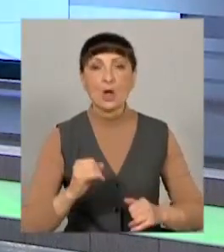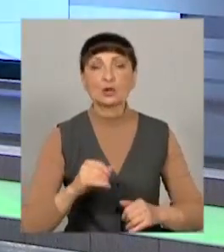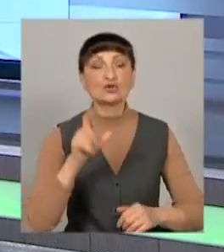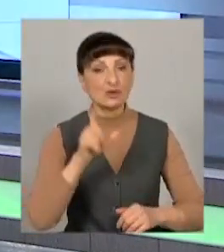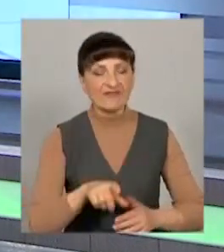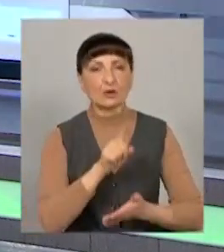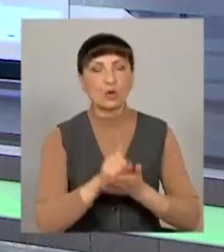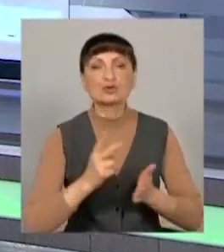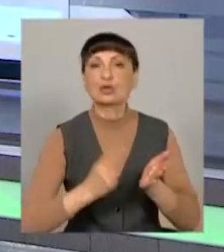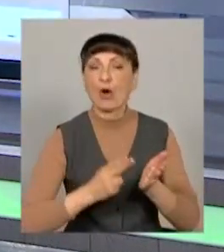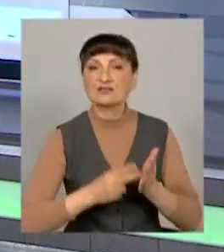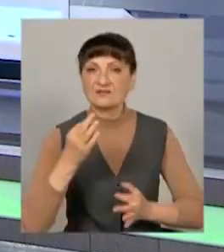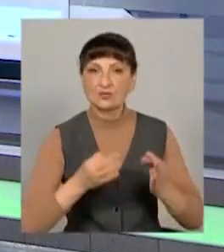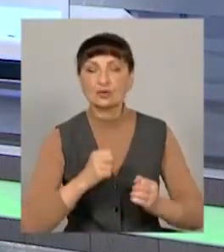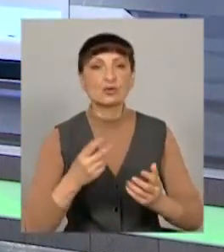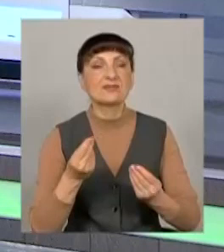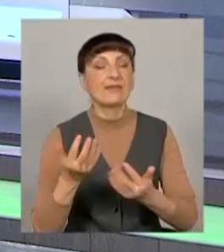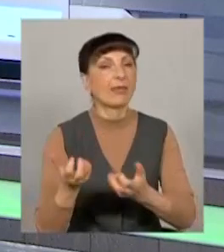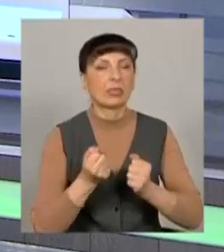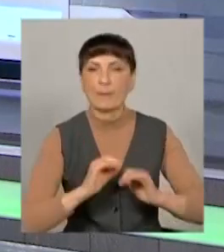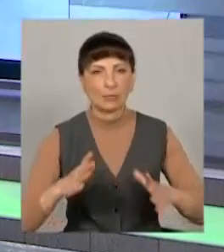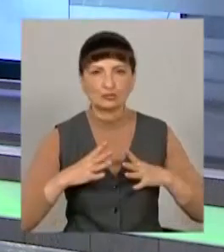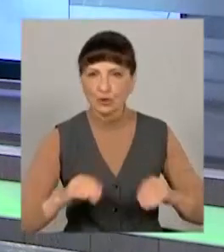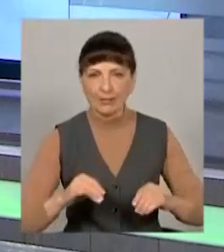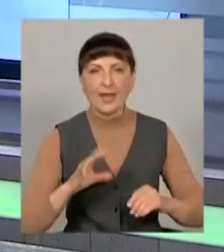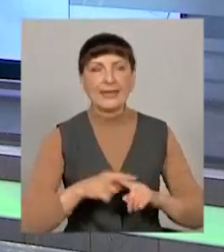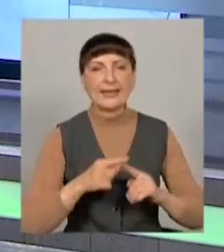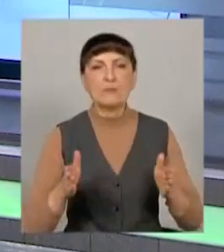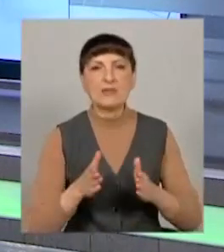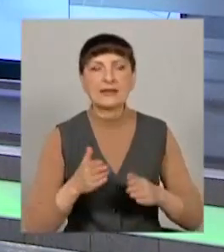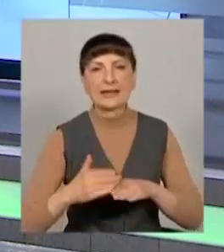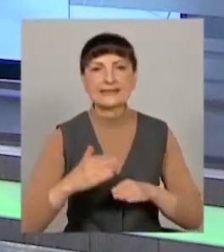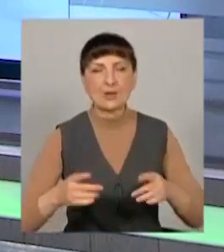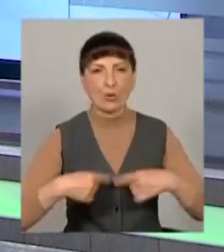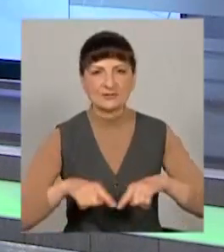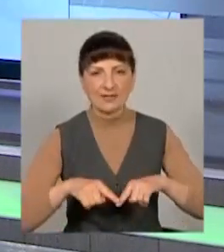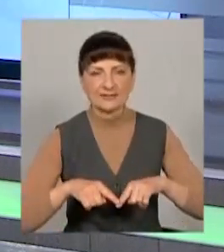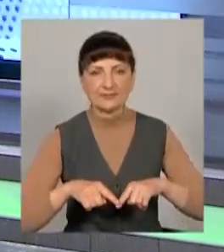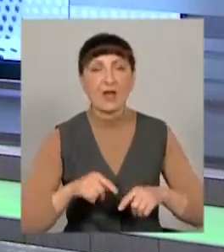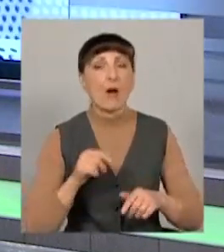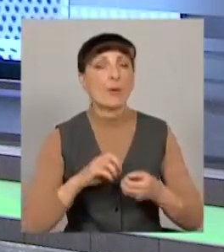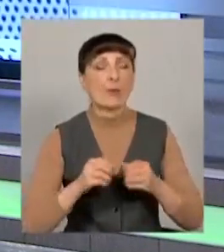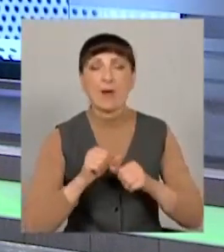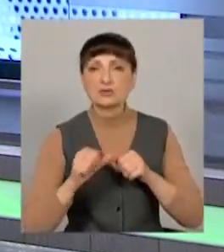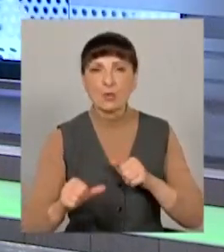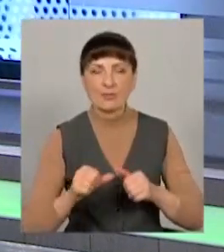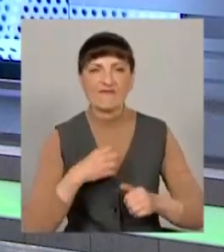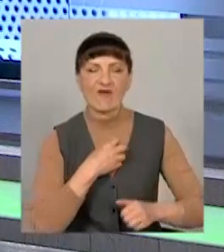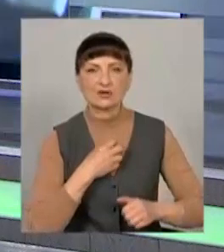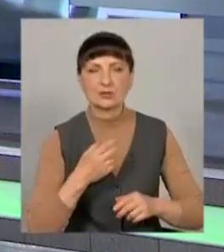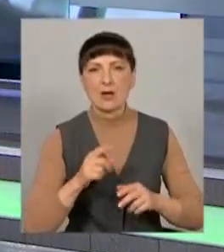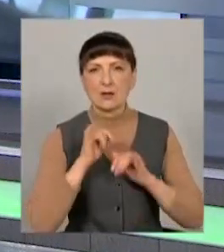должен будет доказать в суде, что не получал деньги от банка или микрокредитной организации. Проблема особенно актуальна на фоне возросшего